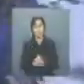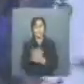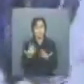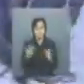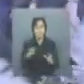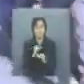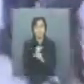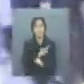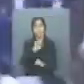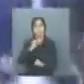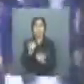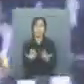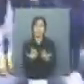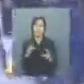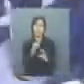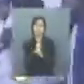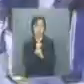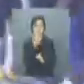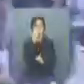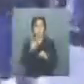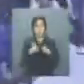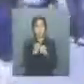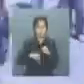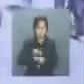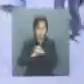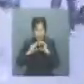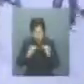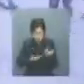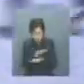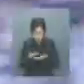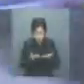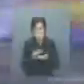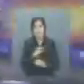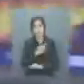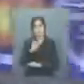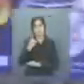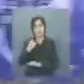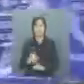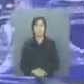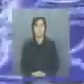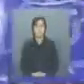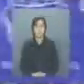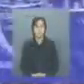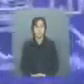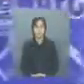ในวันจันทร์นี้ค่ะเพราะว่าสมาคมฟุตบอลจะมีการประชุมกันครั้งสุดท้ายค่ะ